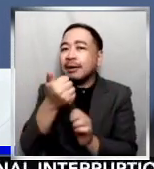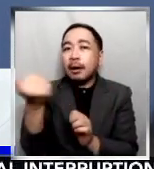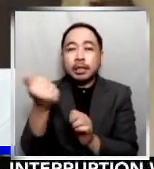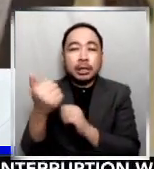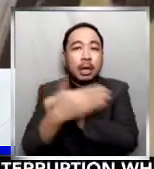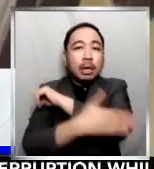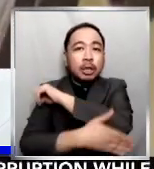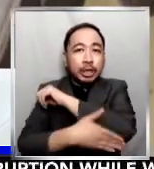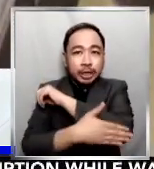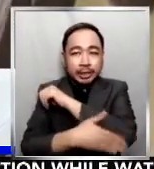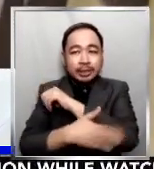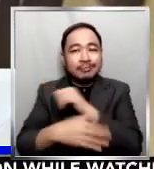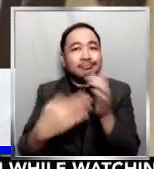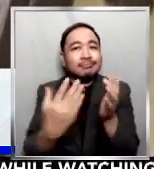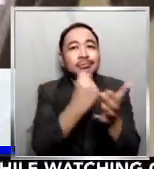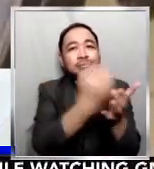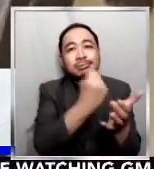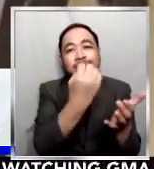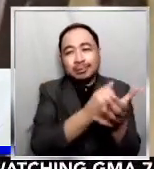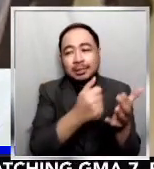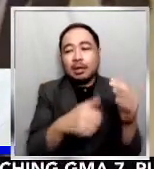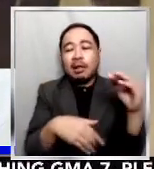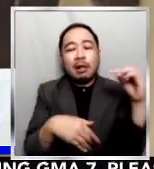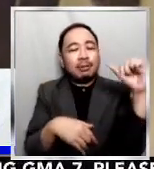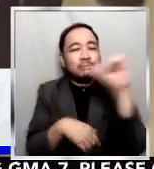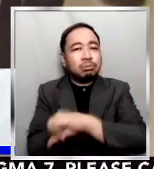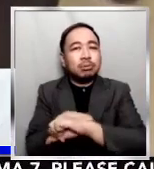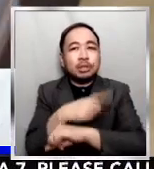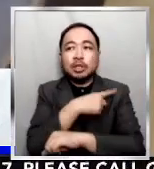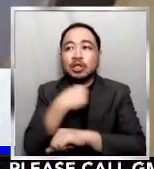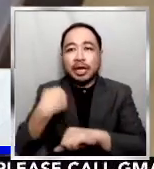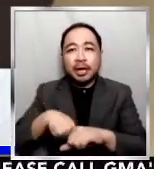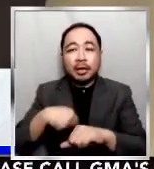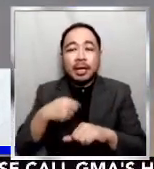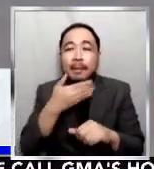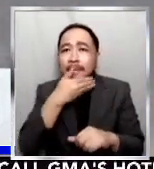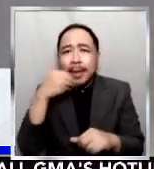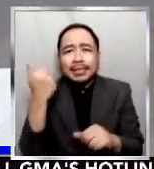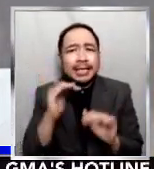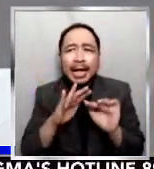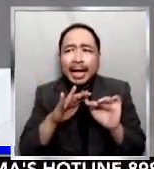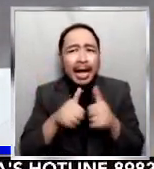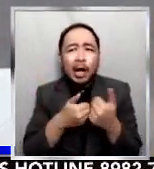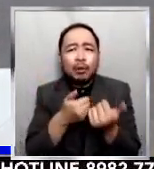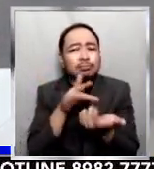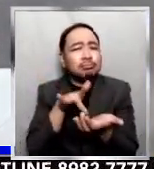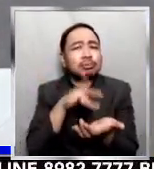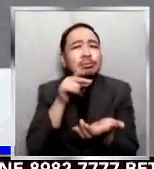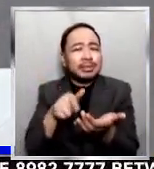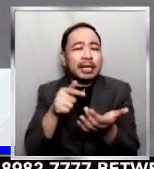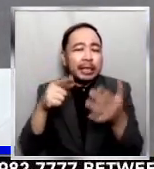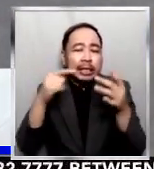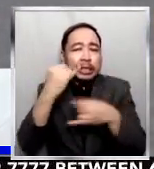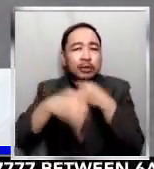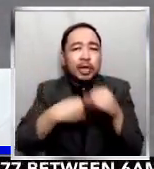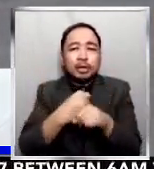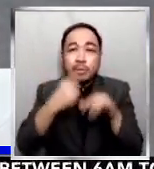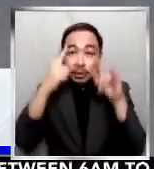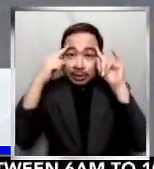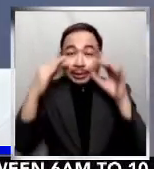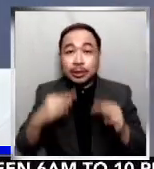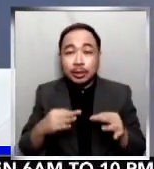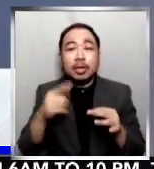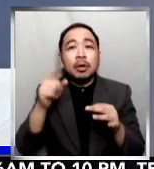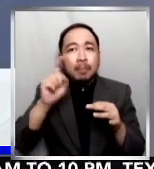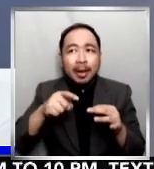panalong ito laban sa China. Ang pinakamabisang paraan daw para pakinabangan ang arbitral ruling ay ang pagsasagawa ng mga joint exercises